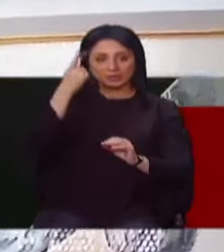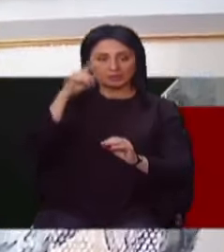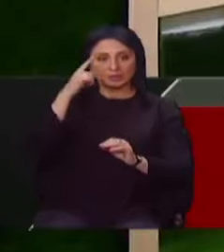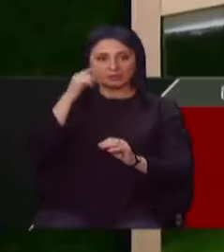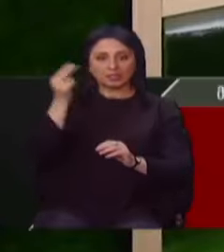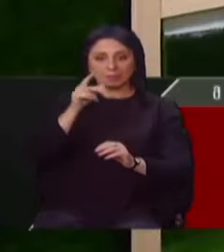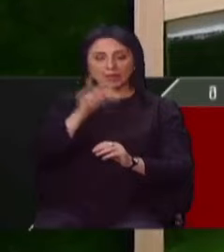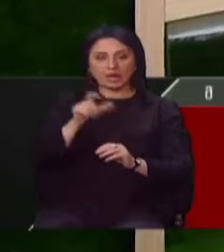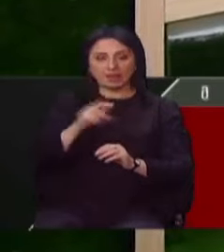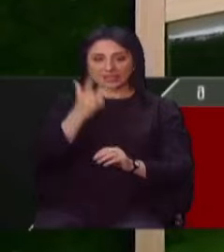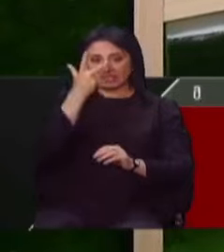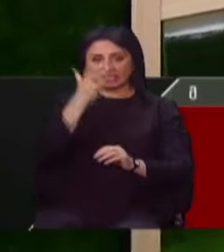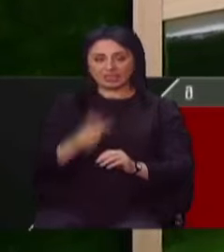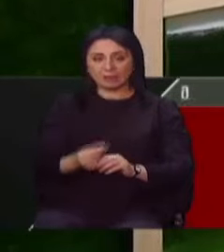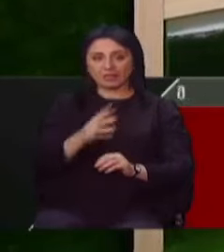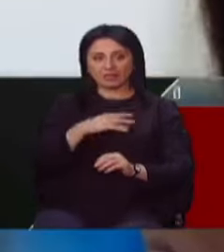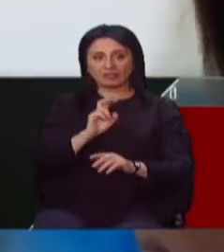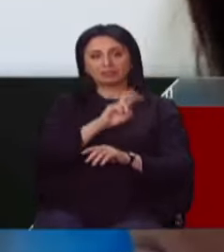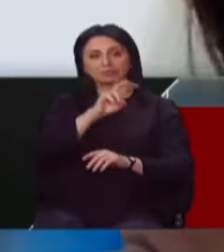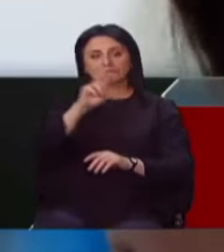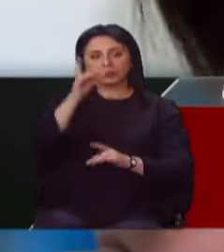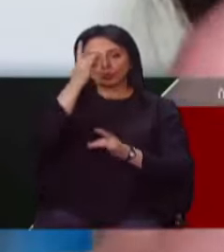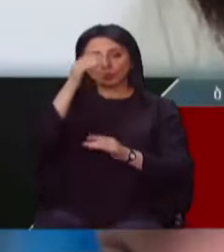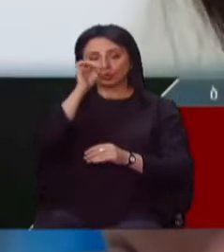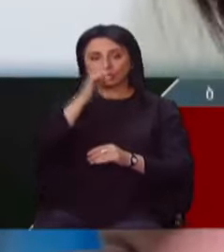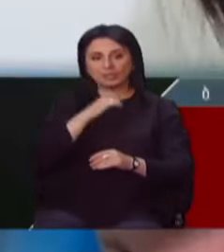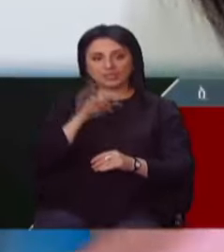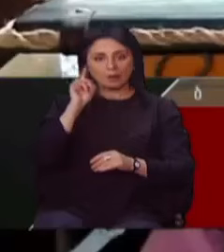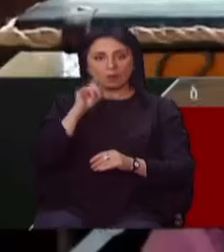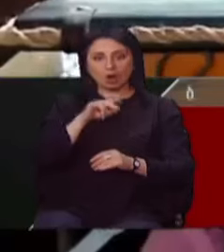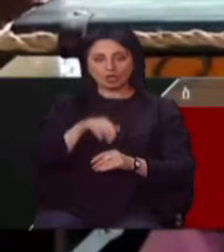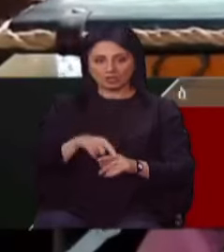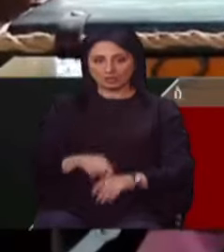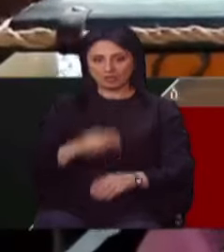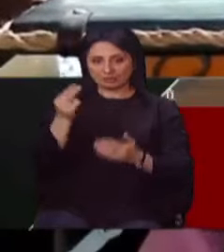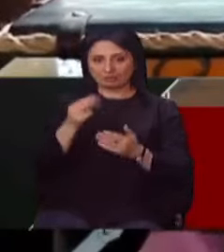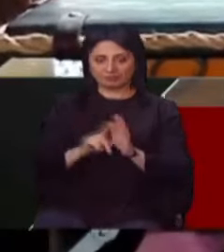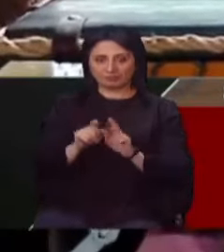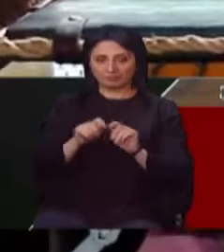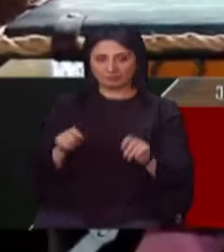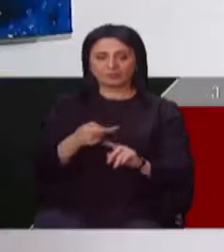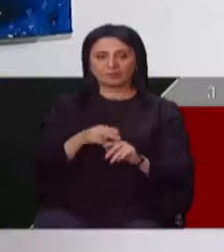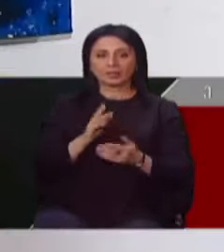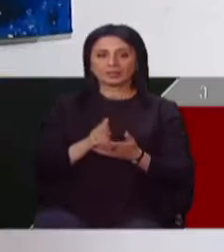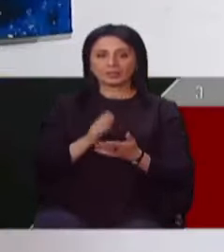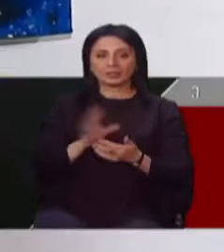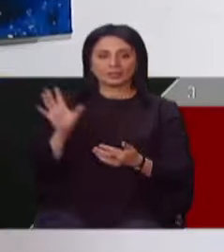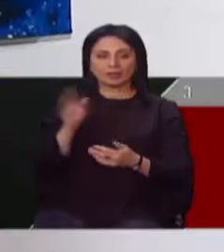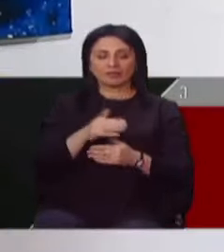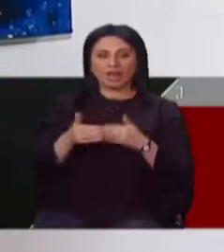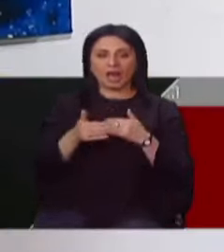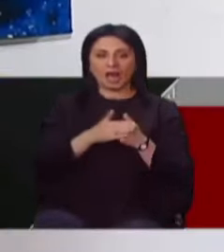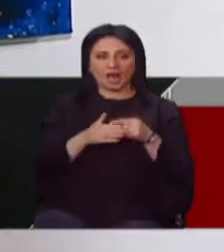ინიციატივით მხატვრებმა სამი დღის განმავლობაში მოიარეს კულტურული ძეგლები და ფერწერული ტილოები შექმნეს. ეს არის ყველაზე